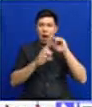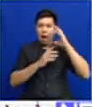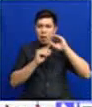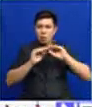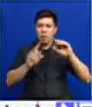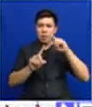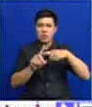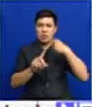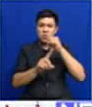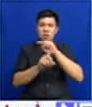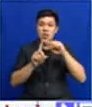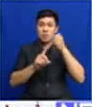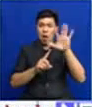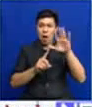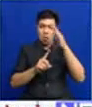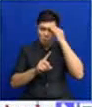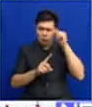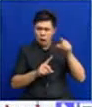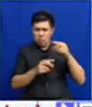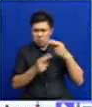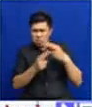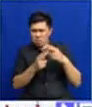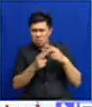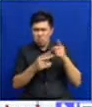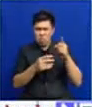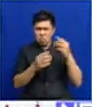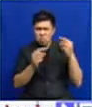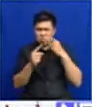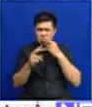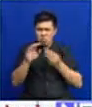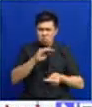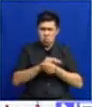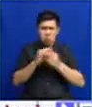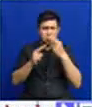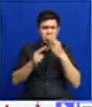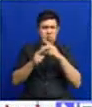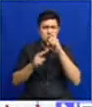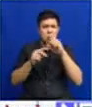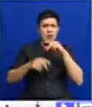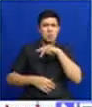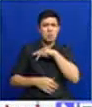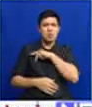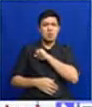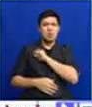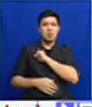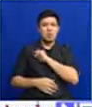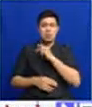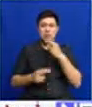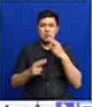ตุลาคมนี้เพราะว่าเนื้อหาบางส่วนนั้นเป็นการดูหมิ่นพระพุทธศาสนาค่ะ